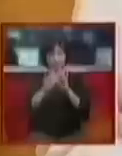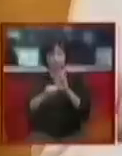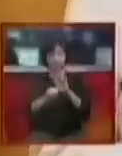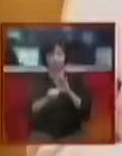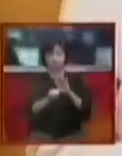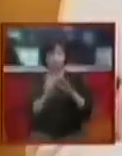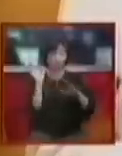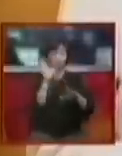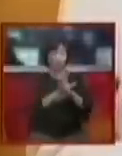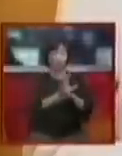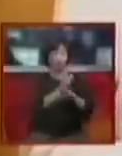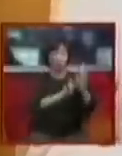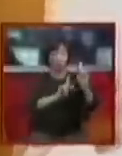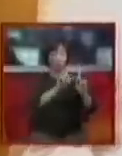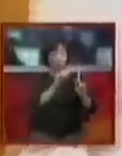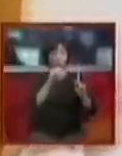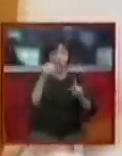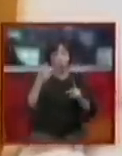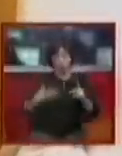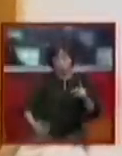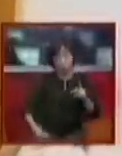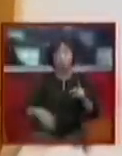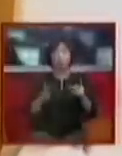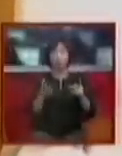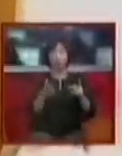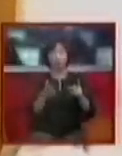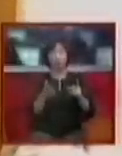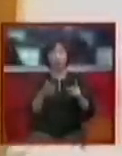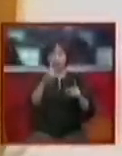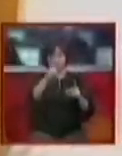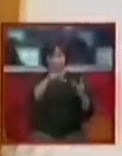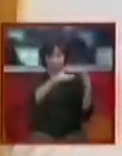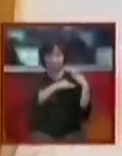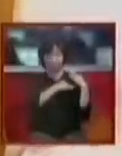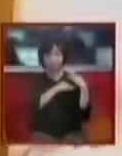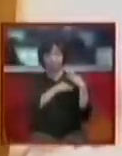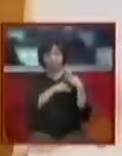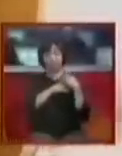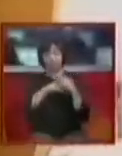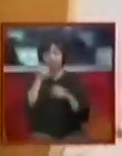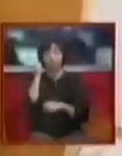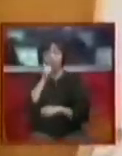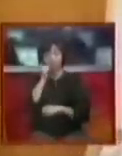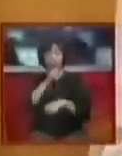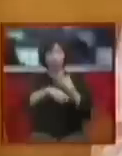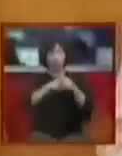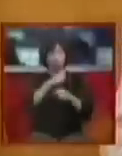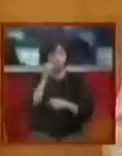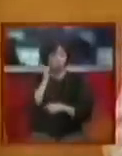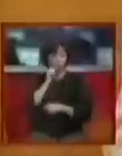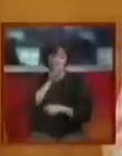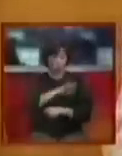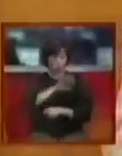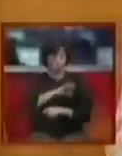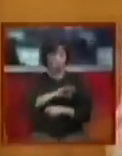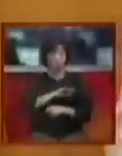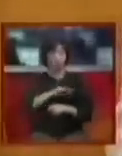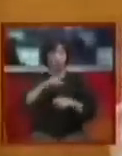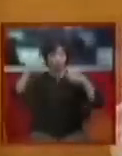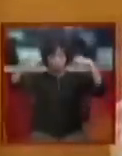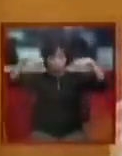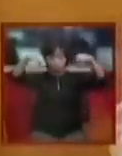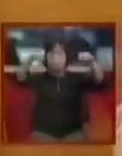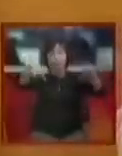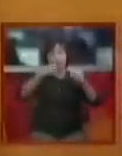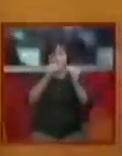sa mga tiwali. Itong tinatamasa natin ngayon, ang bawat nailawan at iilawan pang sityo,